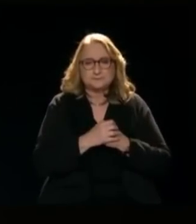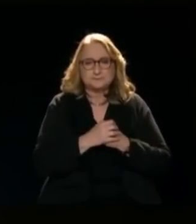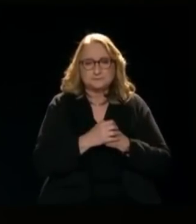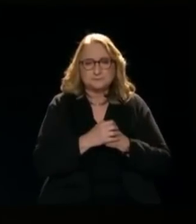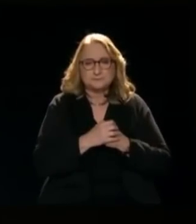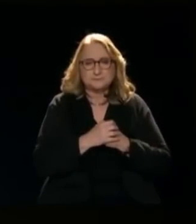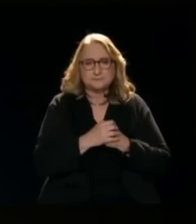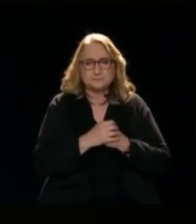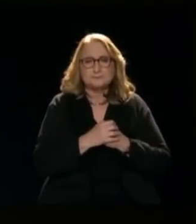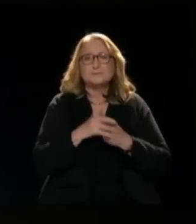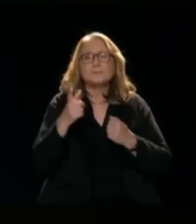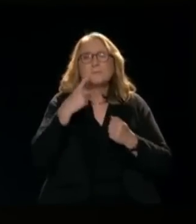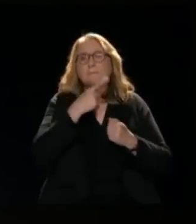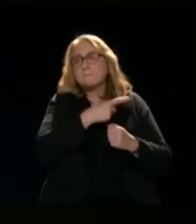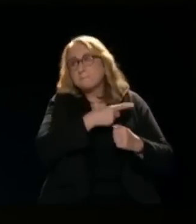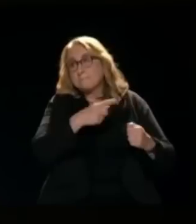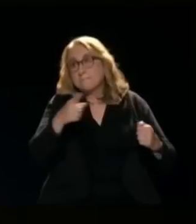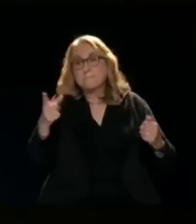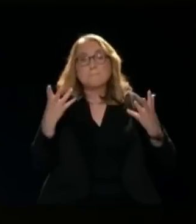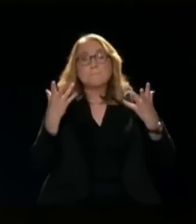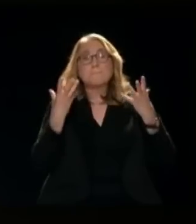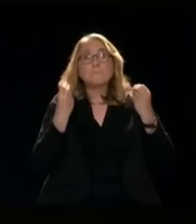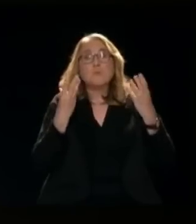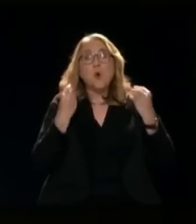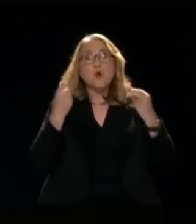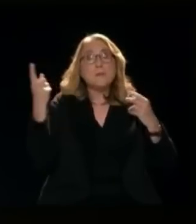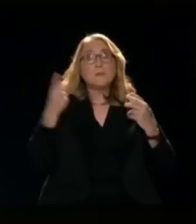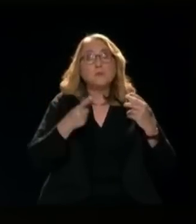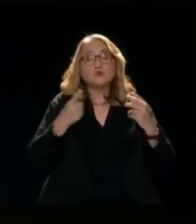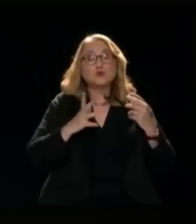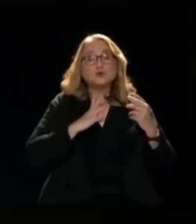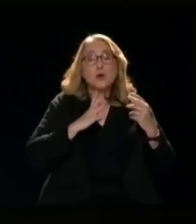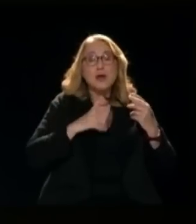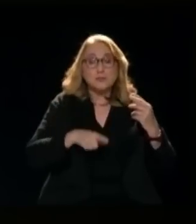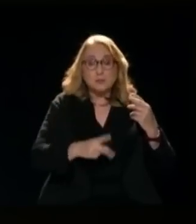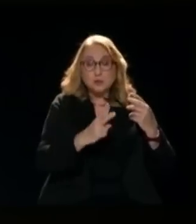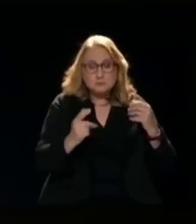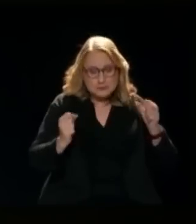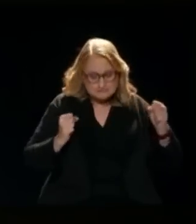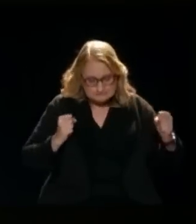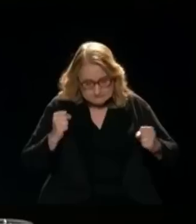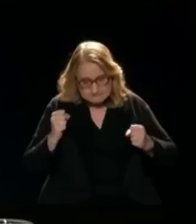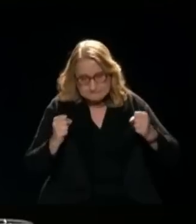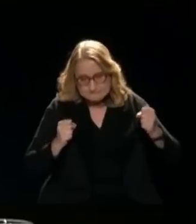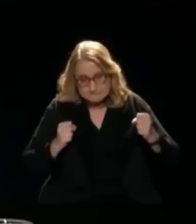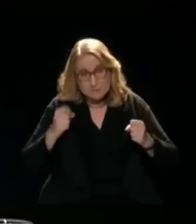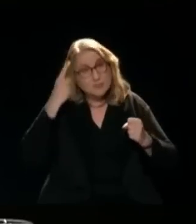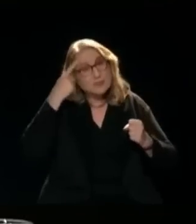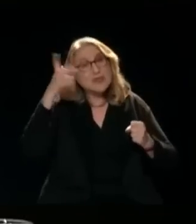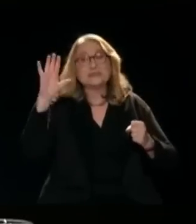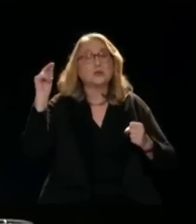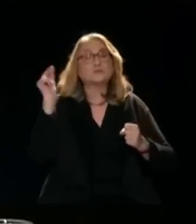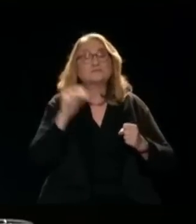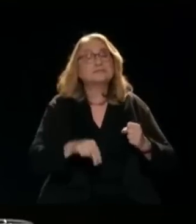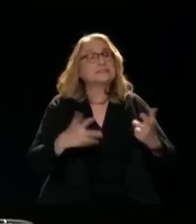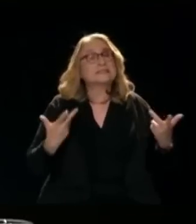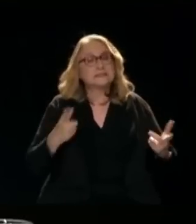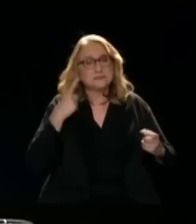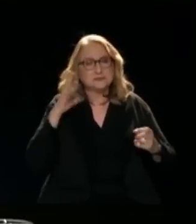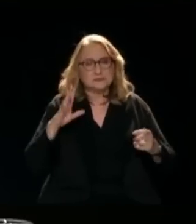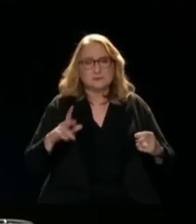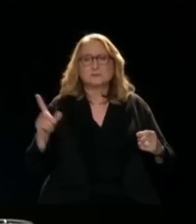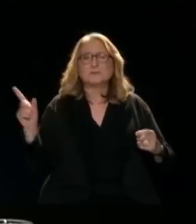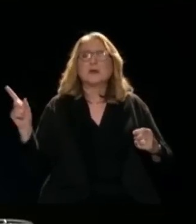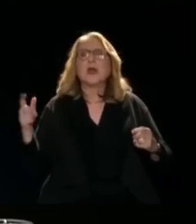είναι σε αυτό το μεγάλο ποσοστό που δείχνουν οι δημοσκοπικές εταιρείες των αναποφάσιστων. Σωστό. Νομίζω ότι αυτό που πρέπει να ψάξουν είναι το